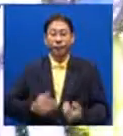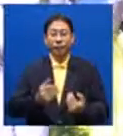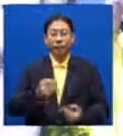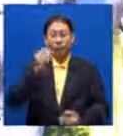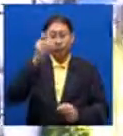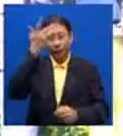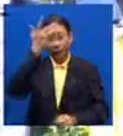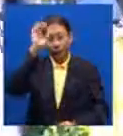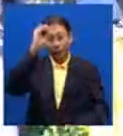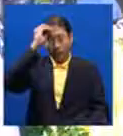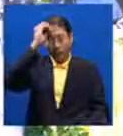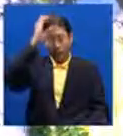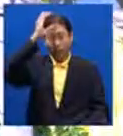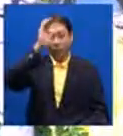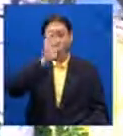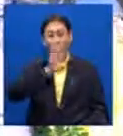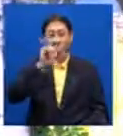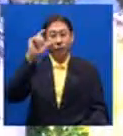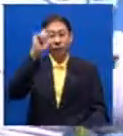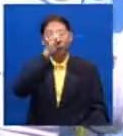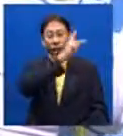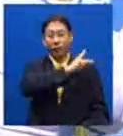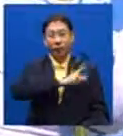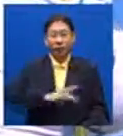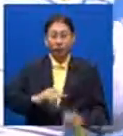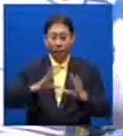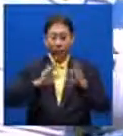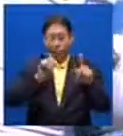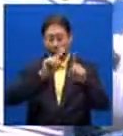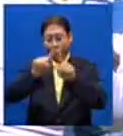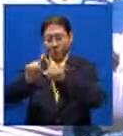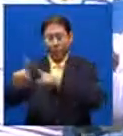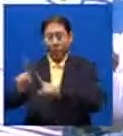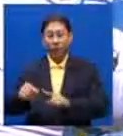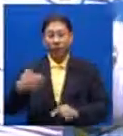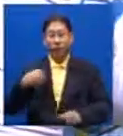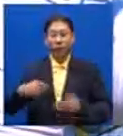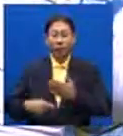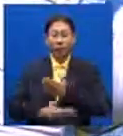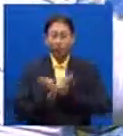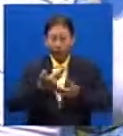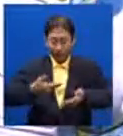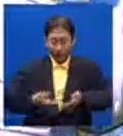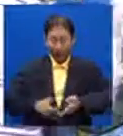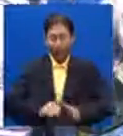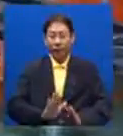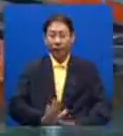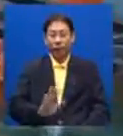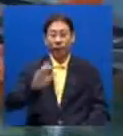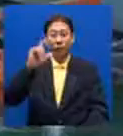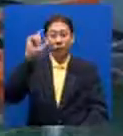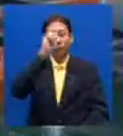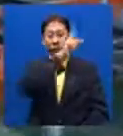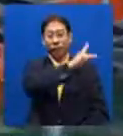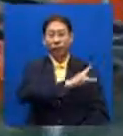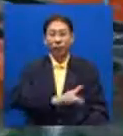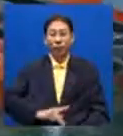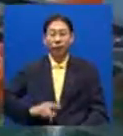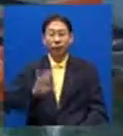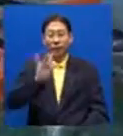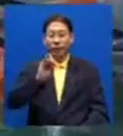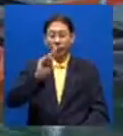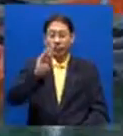อัจฉริยภาพของพระบาทสมเด็จพระเจ้าอยู่หัวในด้านต่างๆเนื่องในโอกาสมหามงคลเฉลิมพระชนมพรรษา 87พรรษา